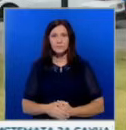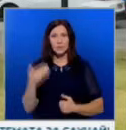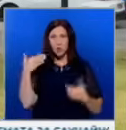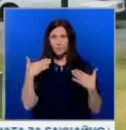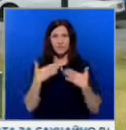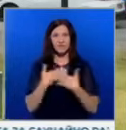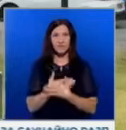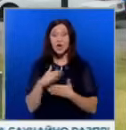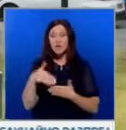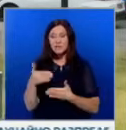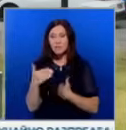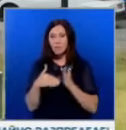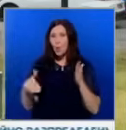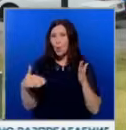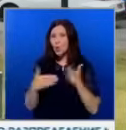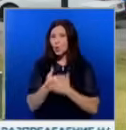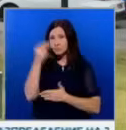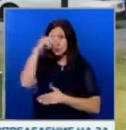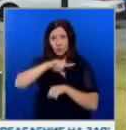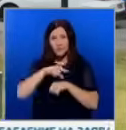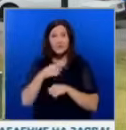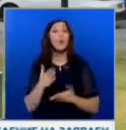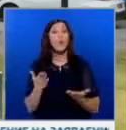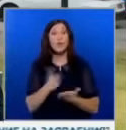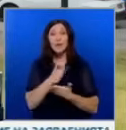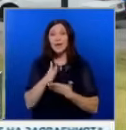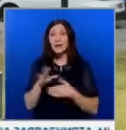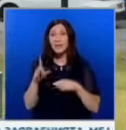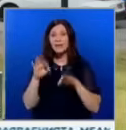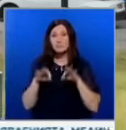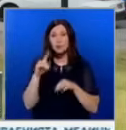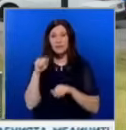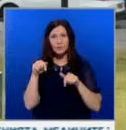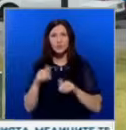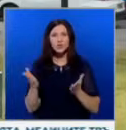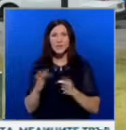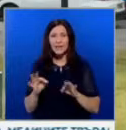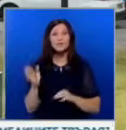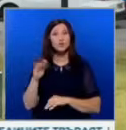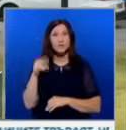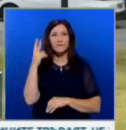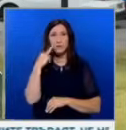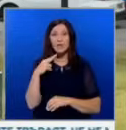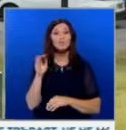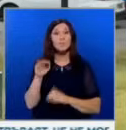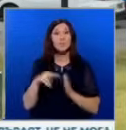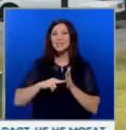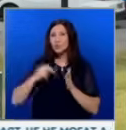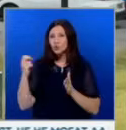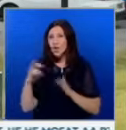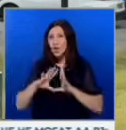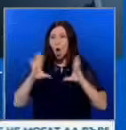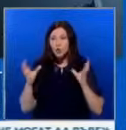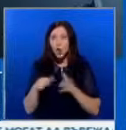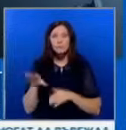Добър вечер. След полунощ българско време, когато е краят на изборният ден тук, ще стане ясно дали Великобритания ще е изключение от